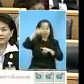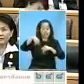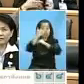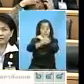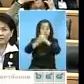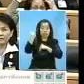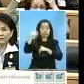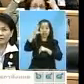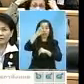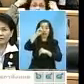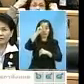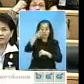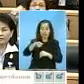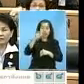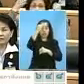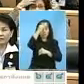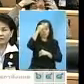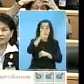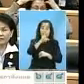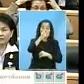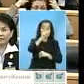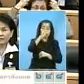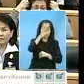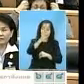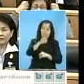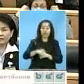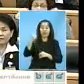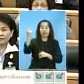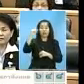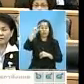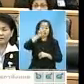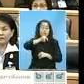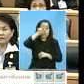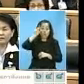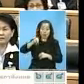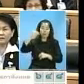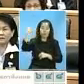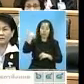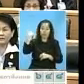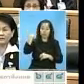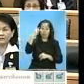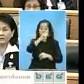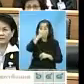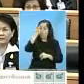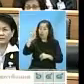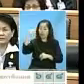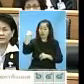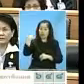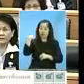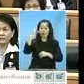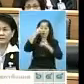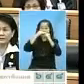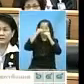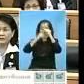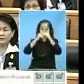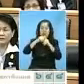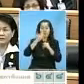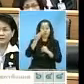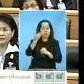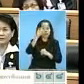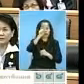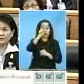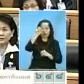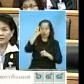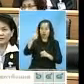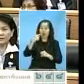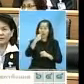ญี่ปุ่นมี93มาตราฝรั่งเศสนอร์เวย์มีไม่เกิน100มาตราขอความกรุณาสสร.ร่างกฎหมายด้วย